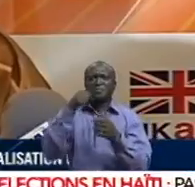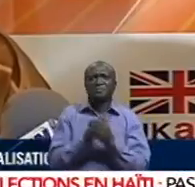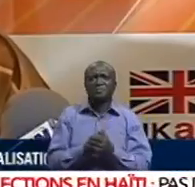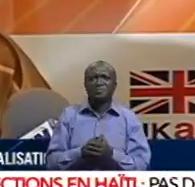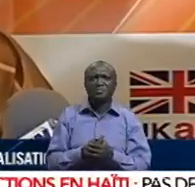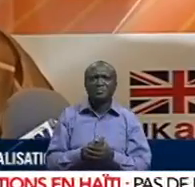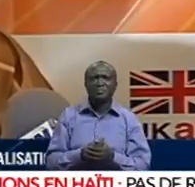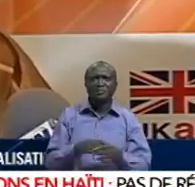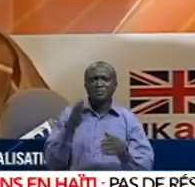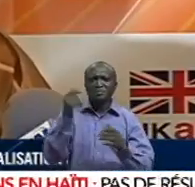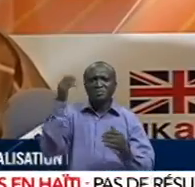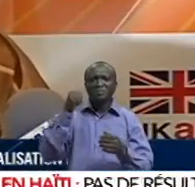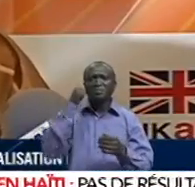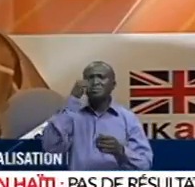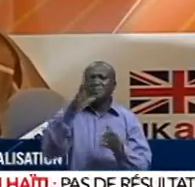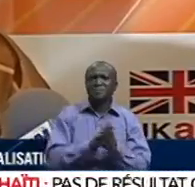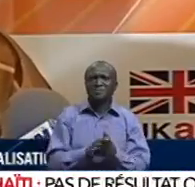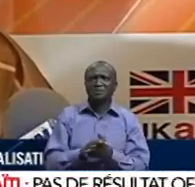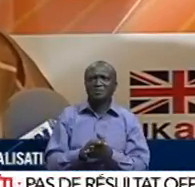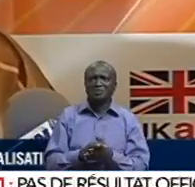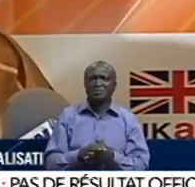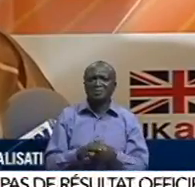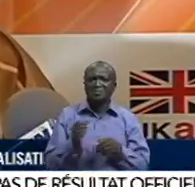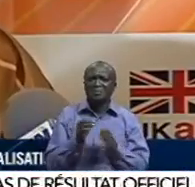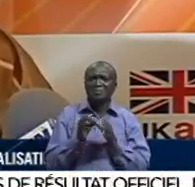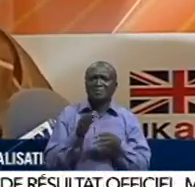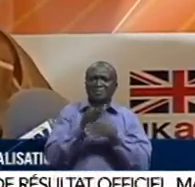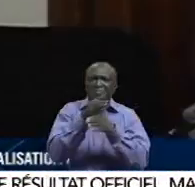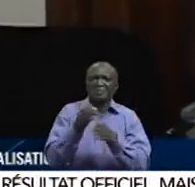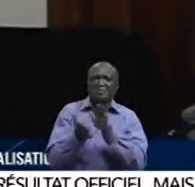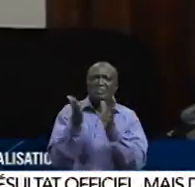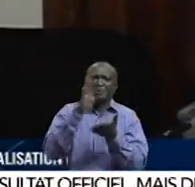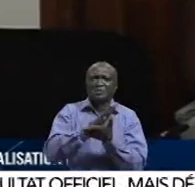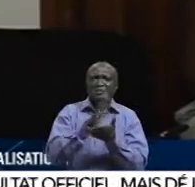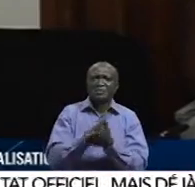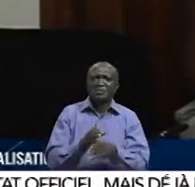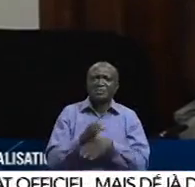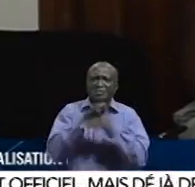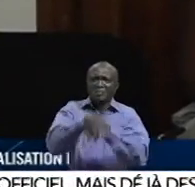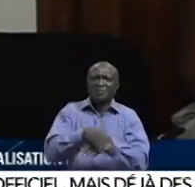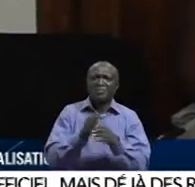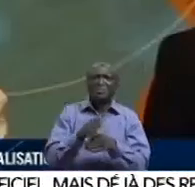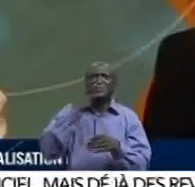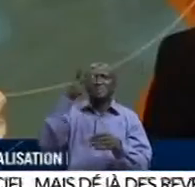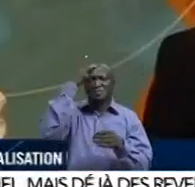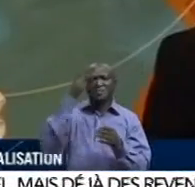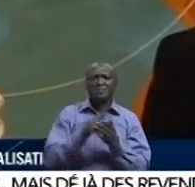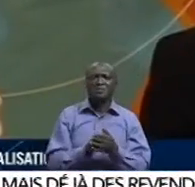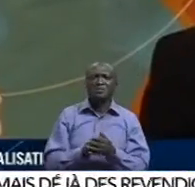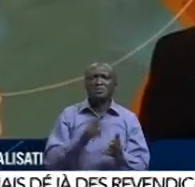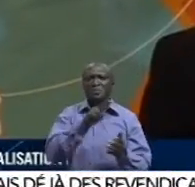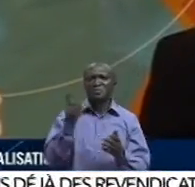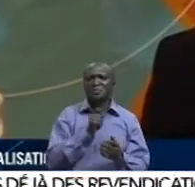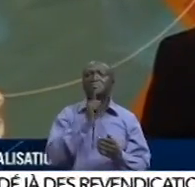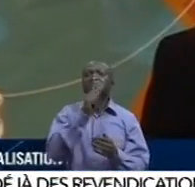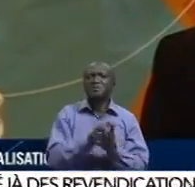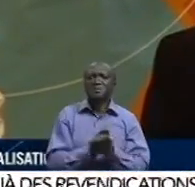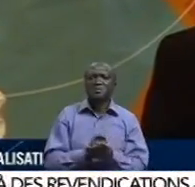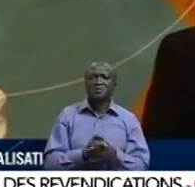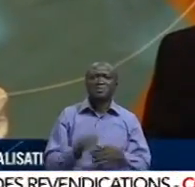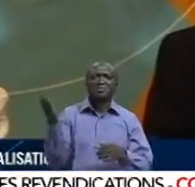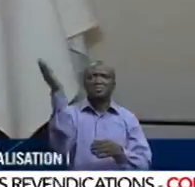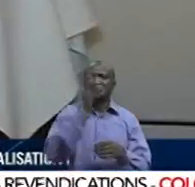quand les femmes sont précocément euh deviennent précocément des parents ben vous êtes sûr qu'il ne seront jamais acteurs